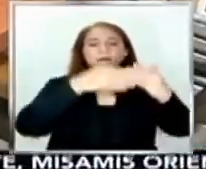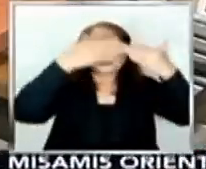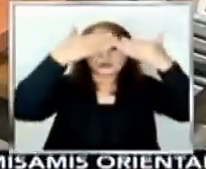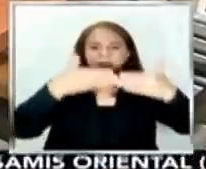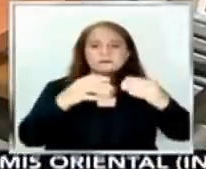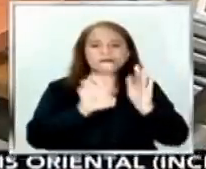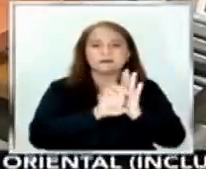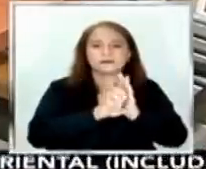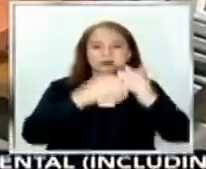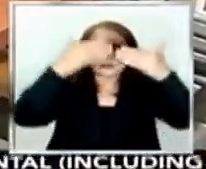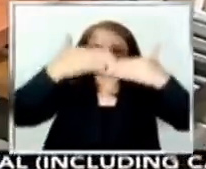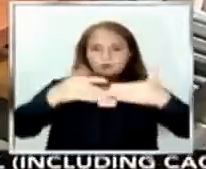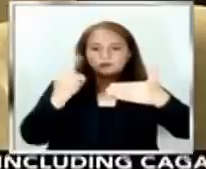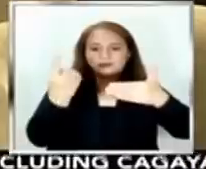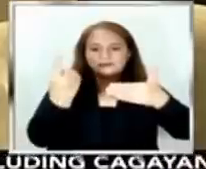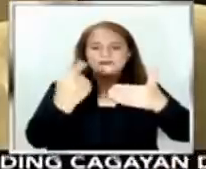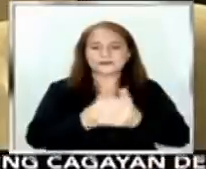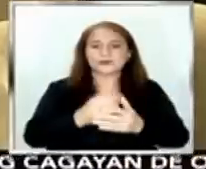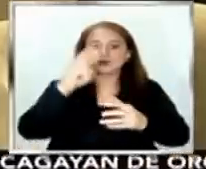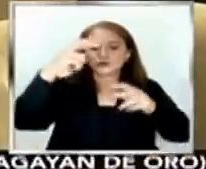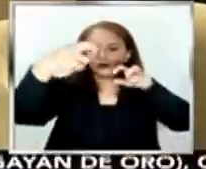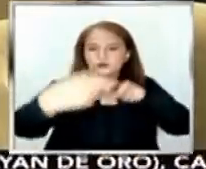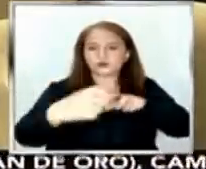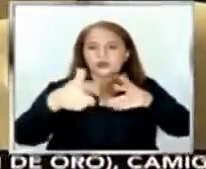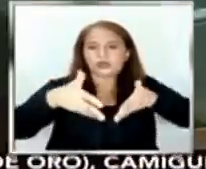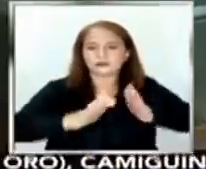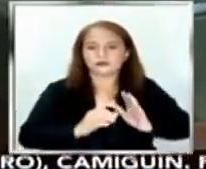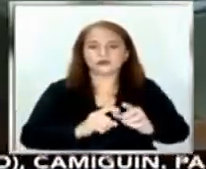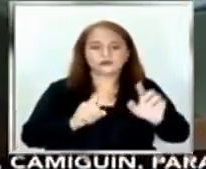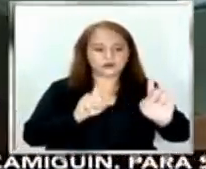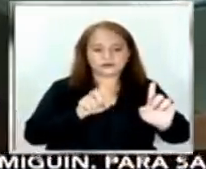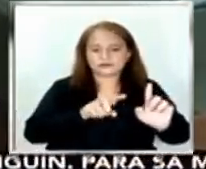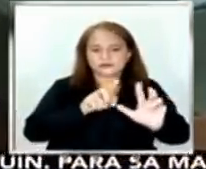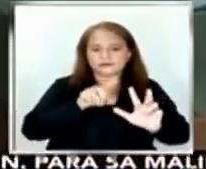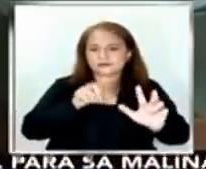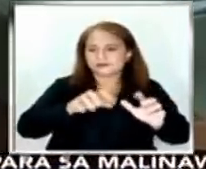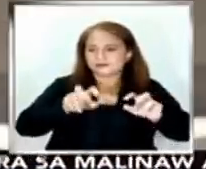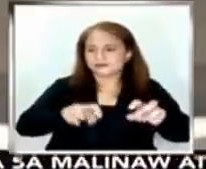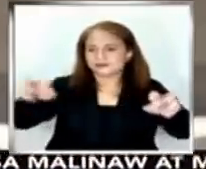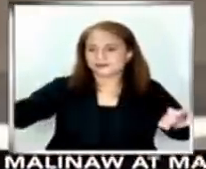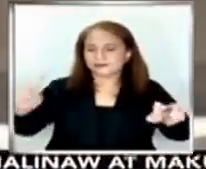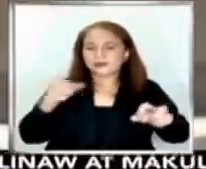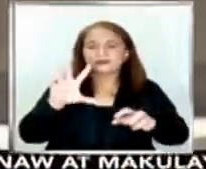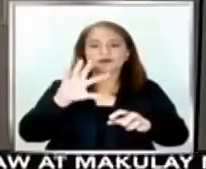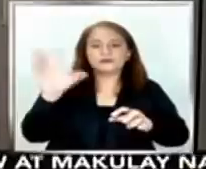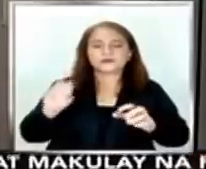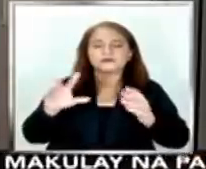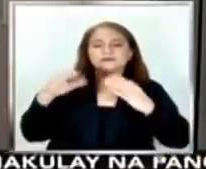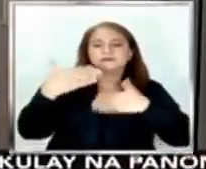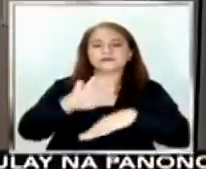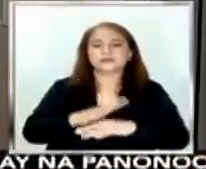divider. 2-person per table limitation o 1-seat apart. Limitado rin sa 50% capacity ang mga outdoor